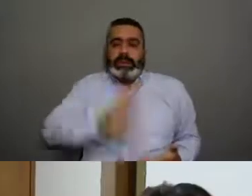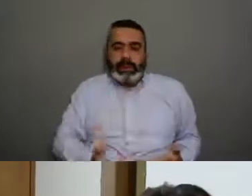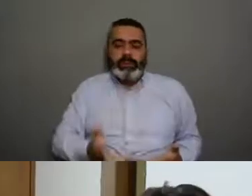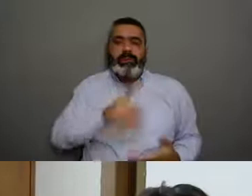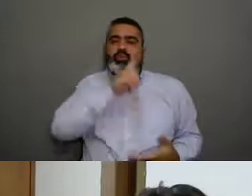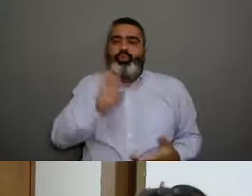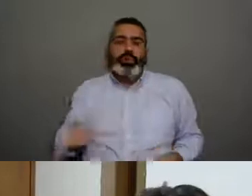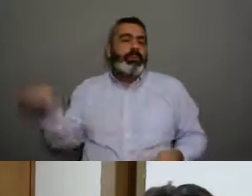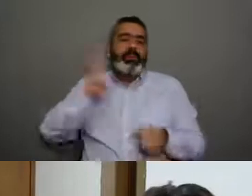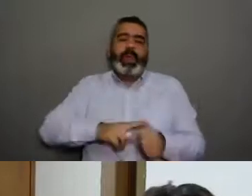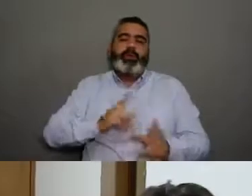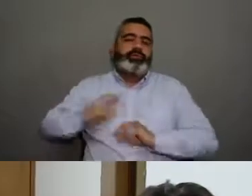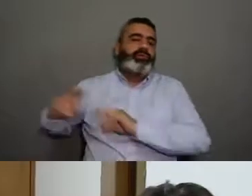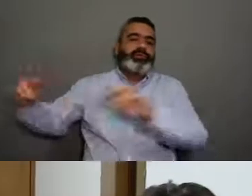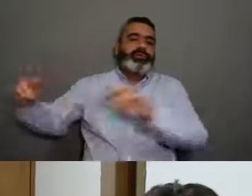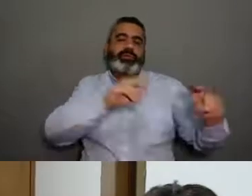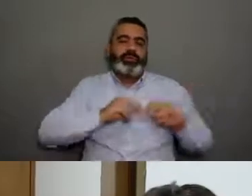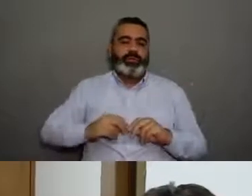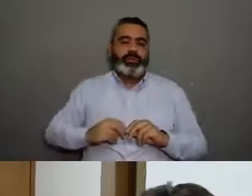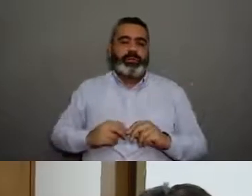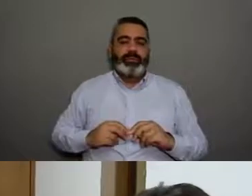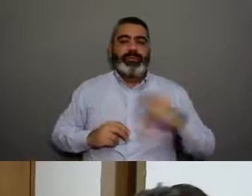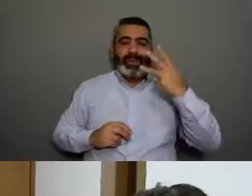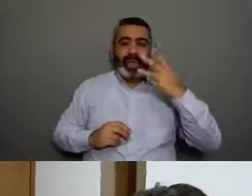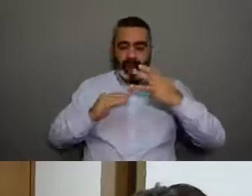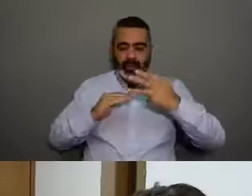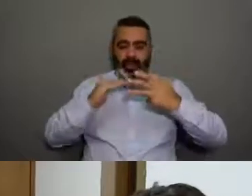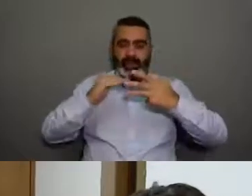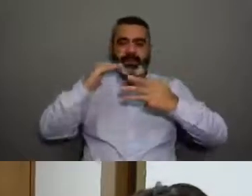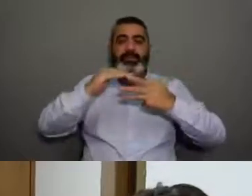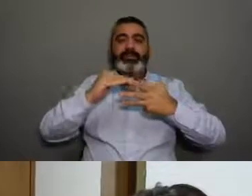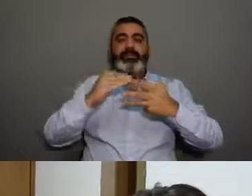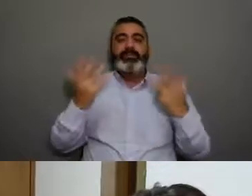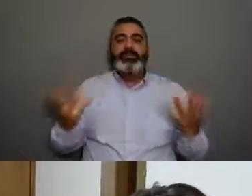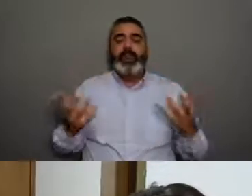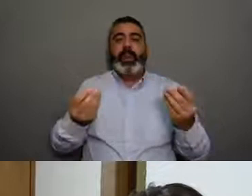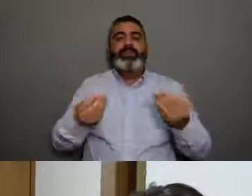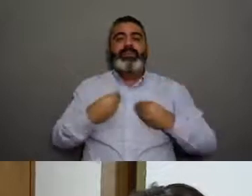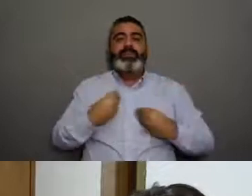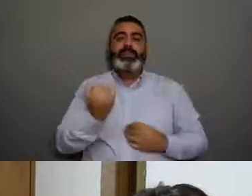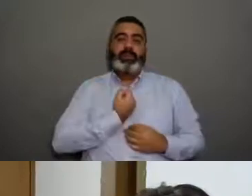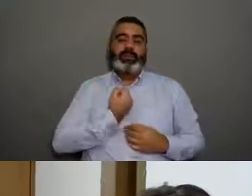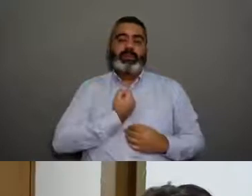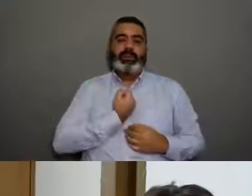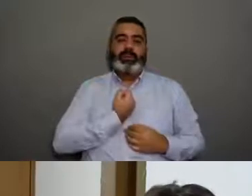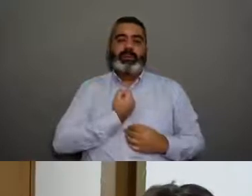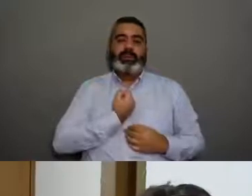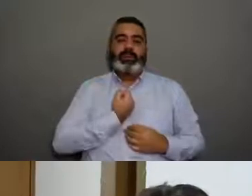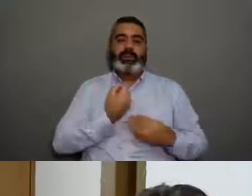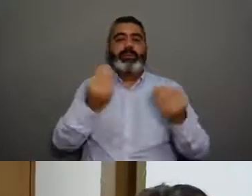πεθαίνουμε. Και τα τρία αυτά επίπεδα συνιστούν την ταυτότητά μας, συνιστούν το